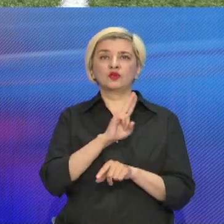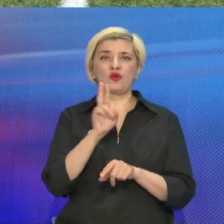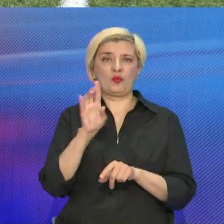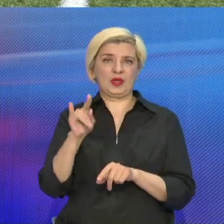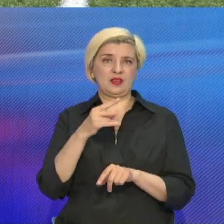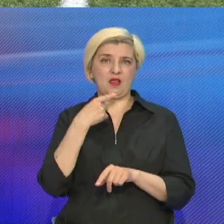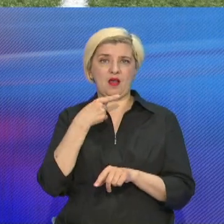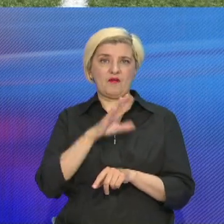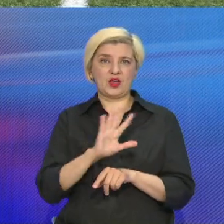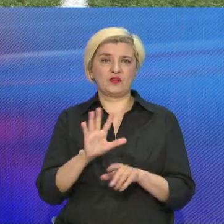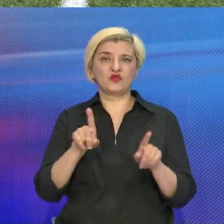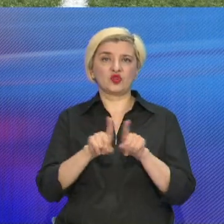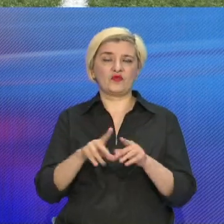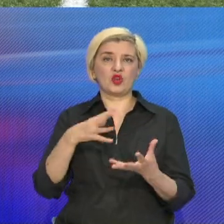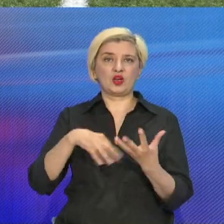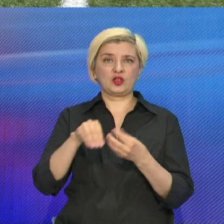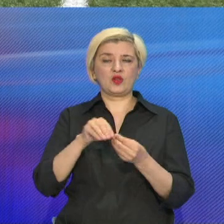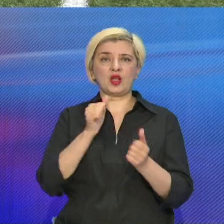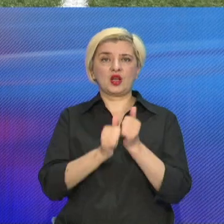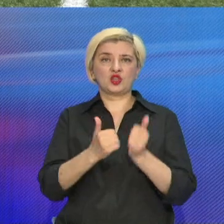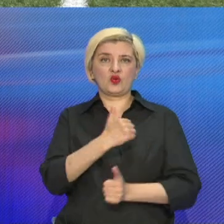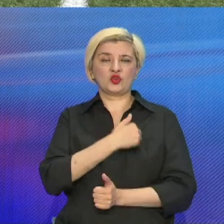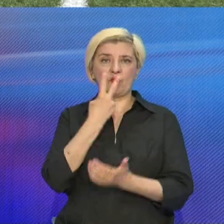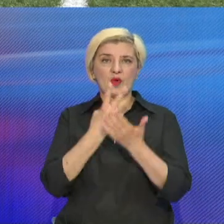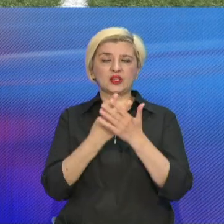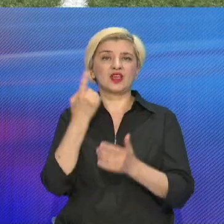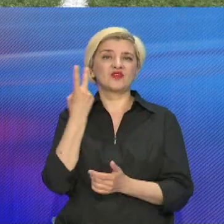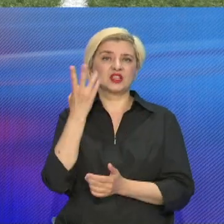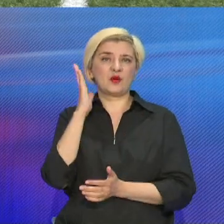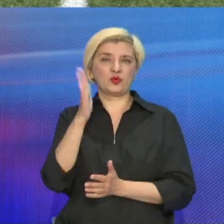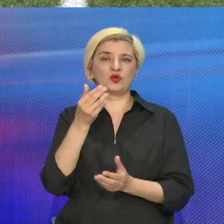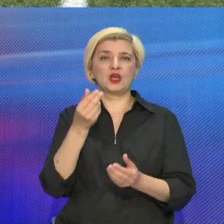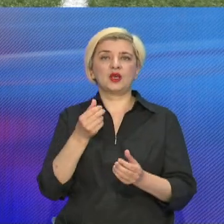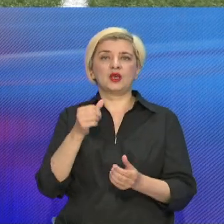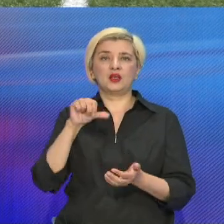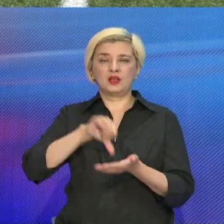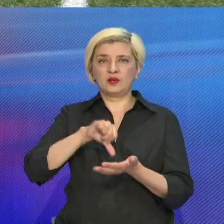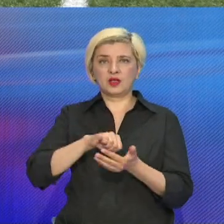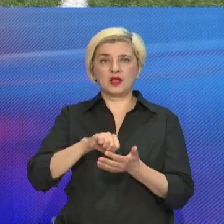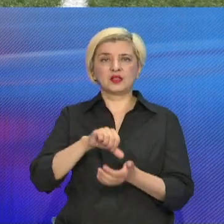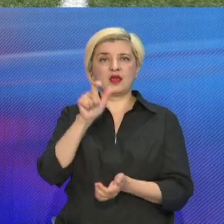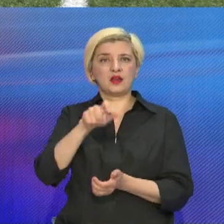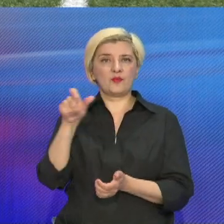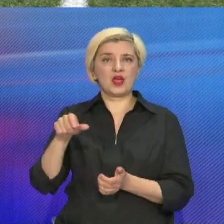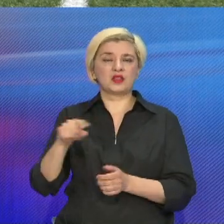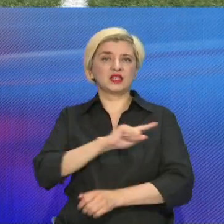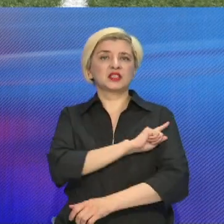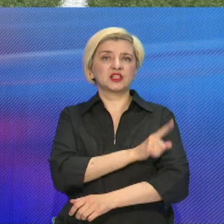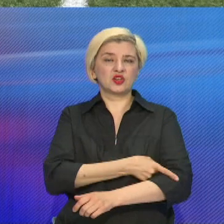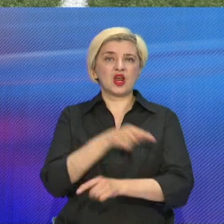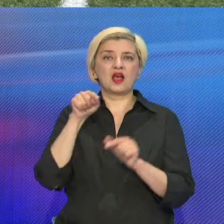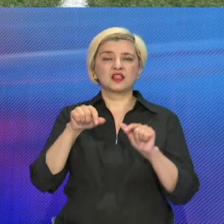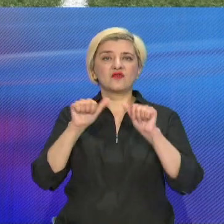равно результат. Каждый хочет показать. И всегда будут играть ребята, там, костяк сильнейший. А здесь формат очень